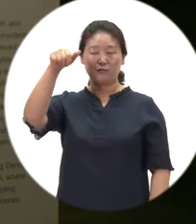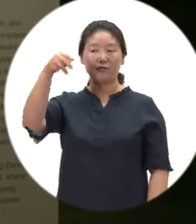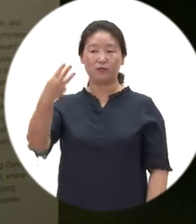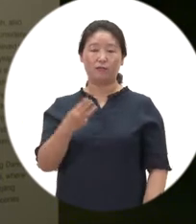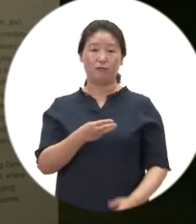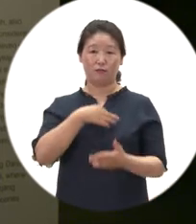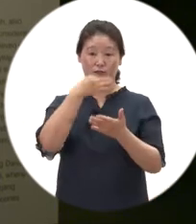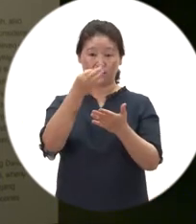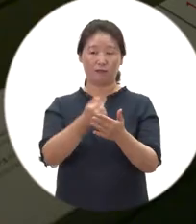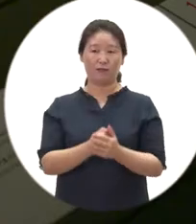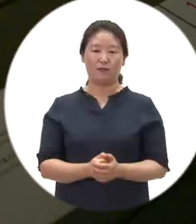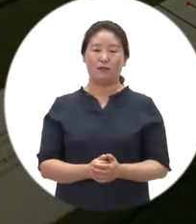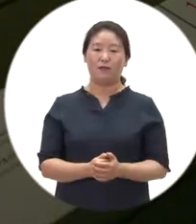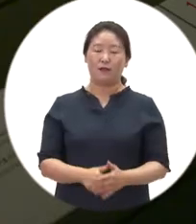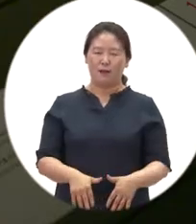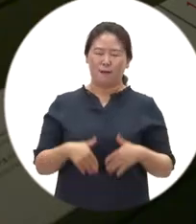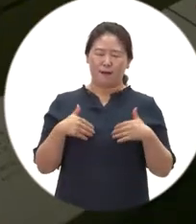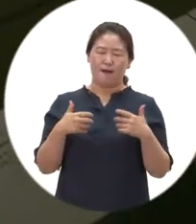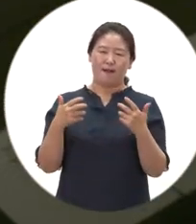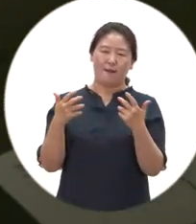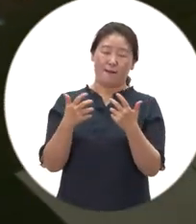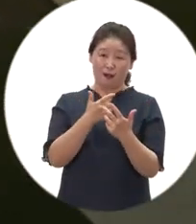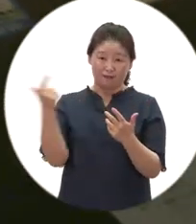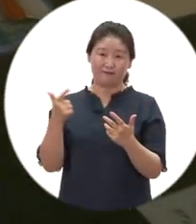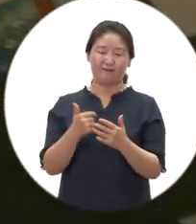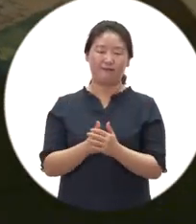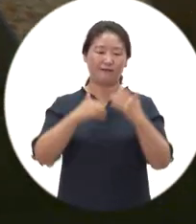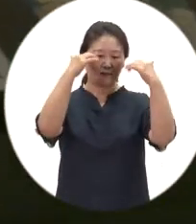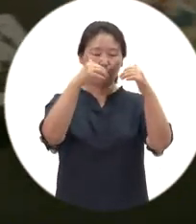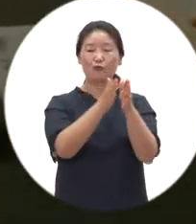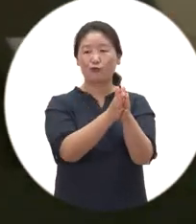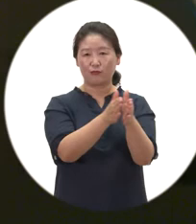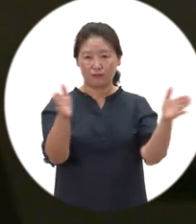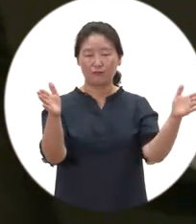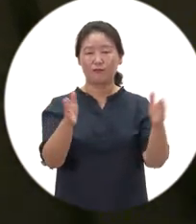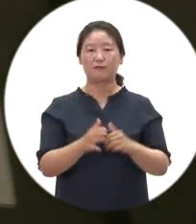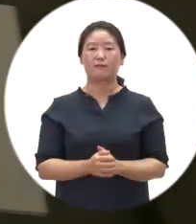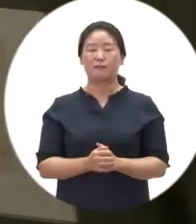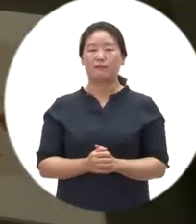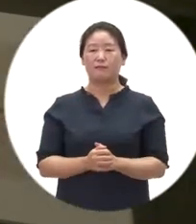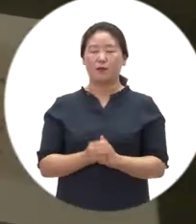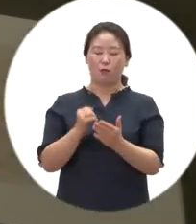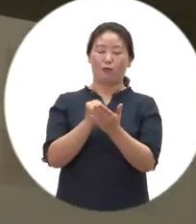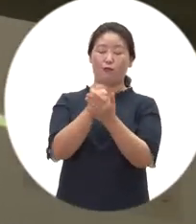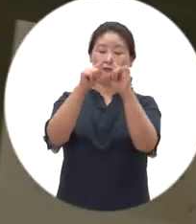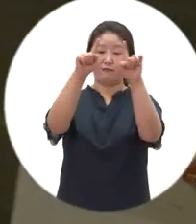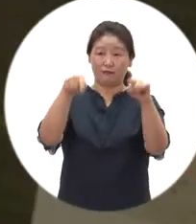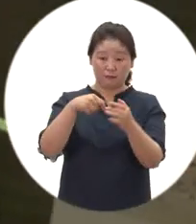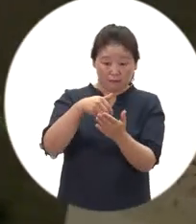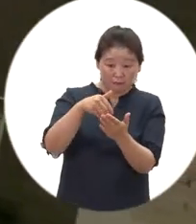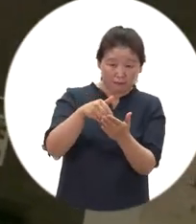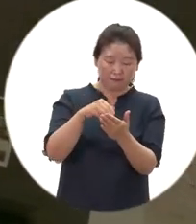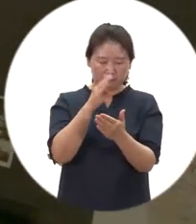부릅니다. 1년 중 양기가 가장 왕성하다고 해서 예로부터 여름의 시작점으로 여기기도 했는데요. 단오에는 부적을 그려